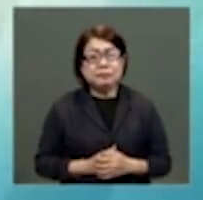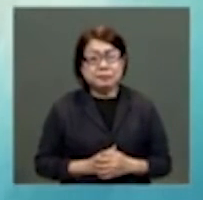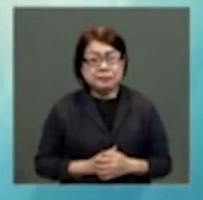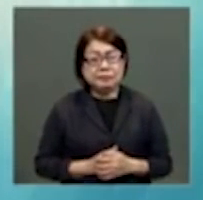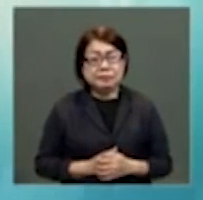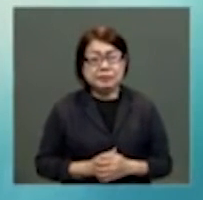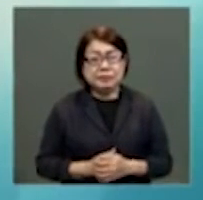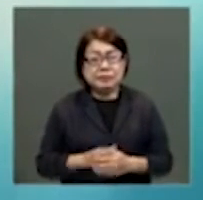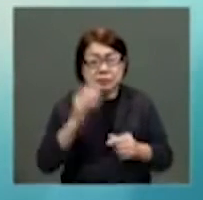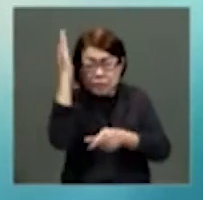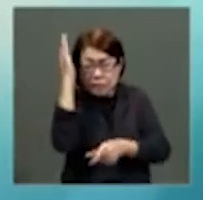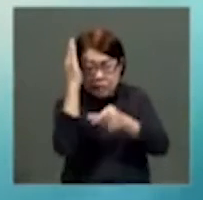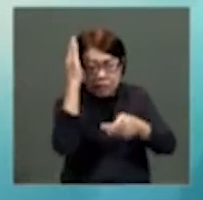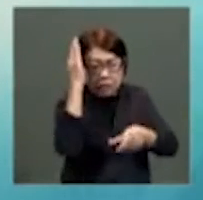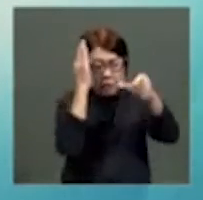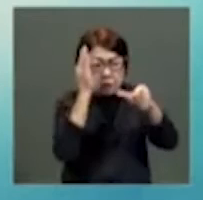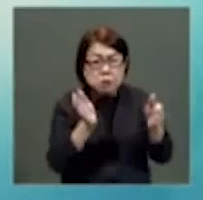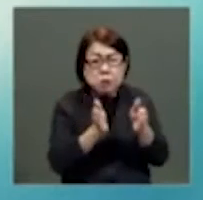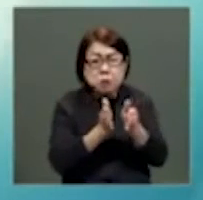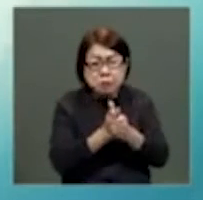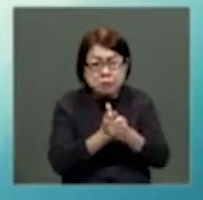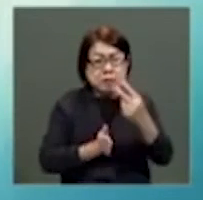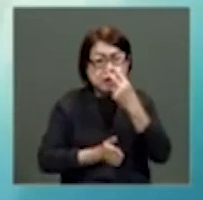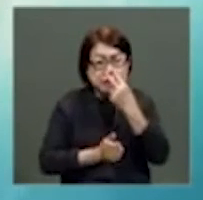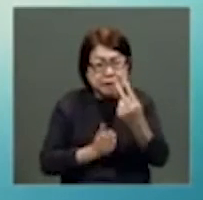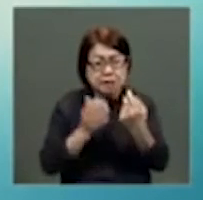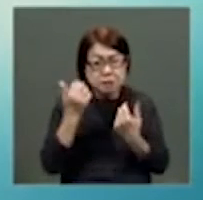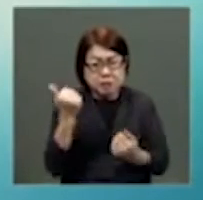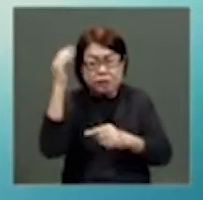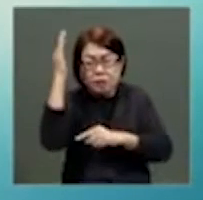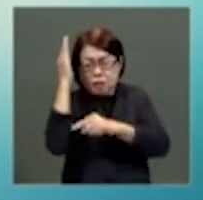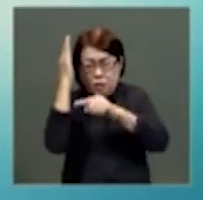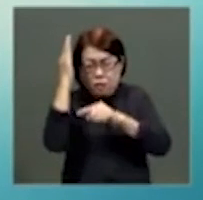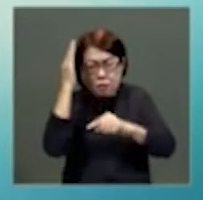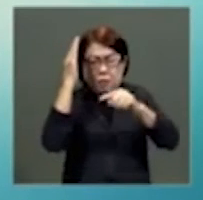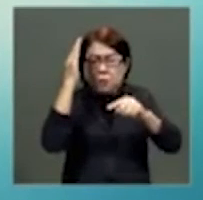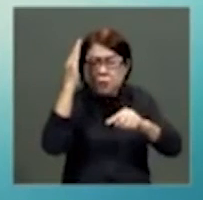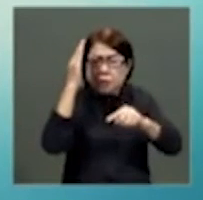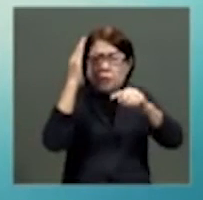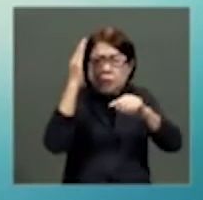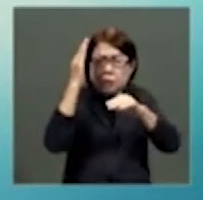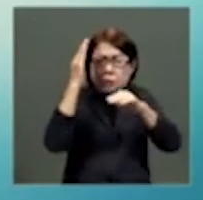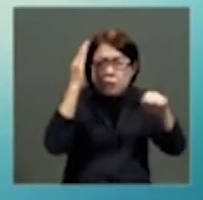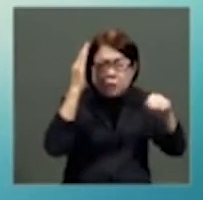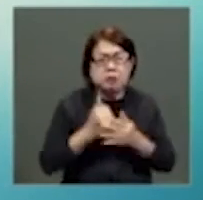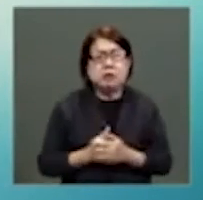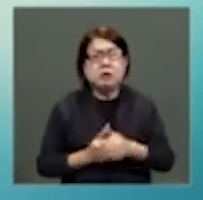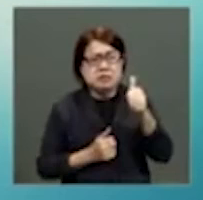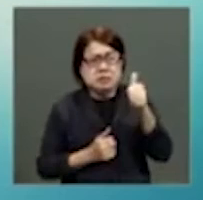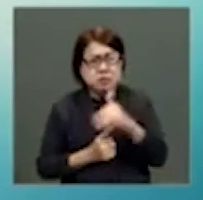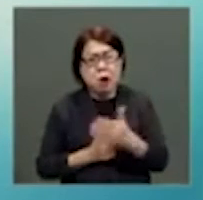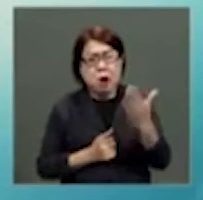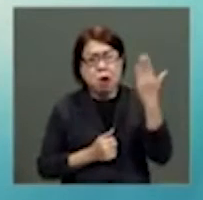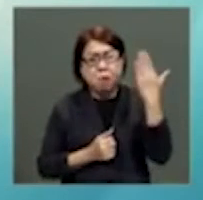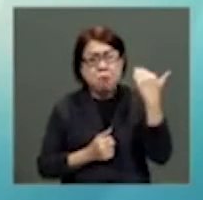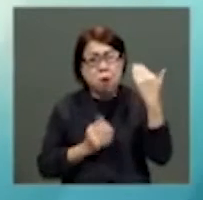วมกันเนี่ยนะครับก็จะเห็นแนวโน้มนะครับว่าทรงตัวนะครับผมว่าก็ยังดีกว่าวันก่อนหน้านี้ที่พุ่งขึ้น